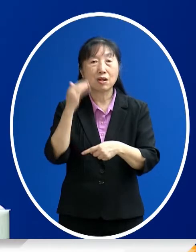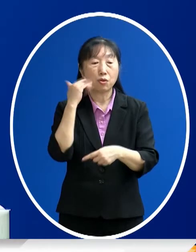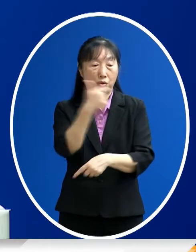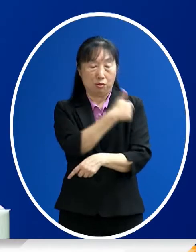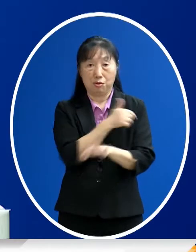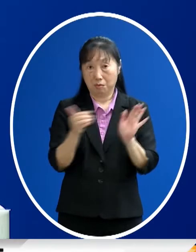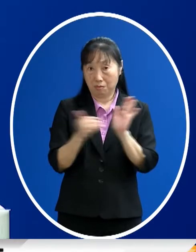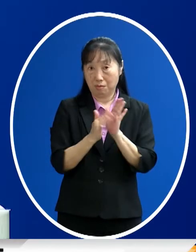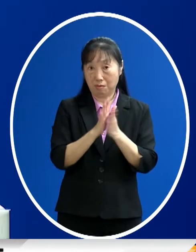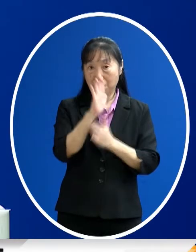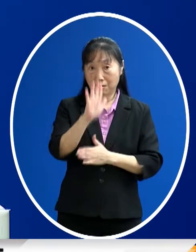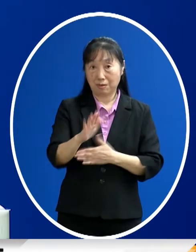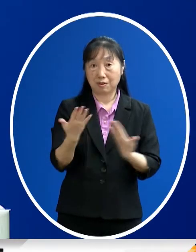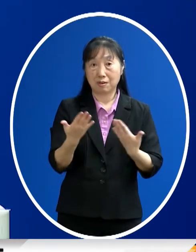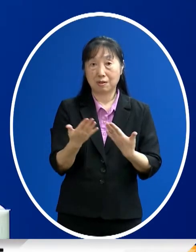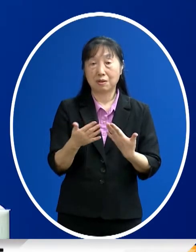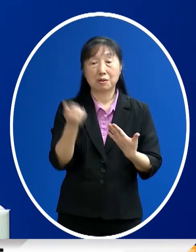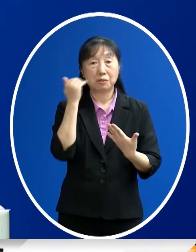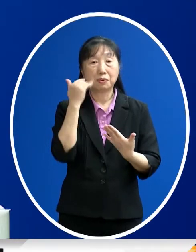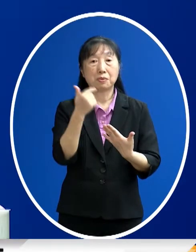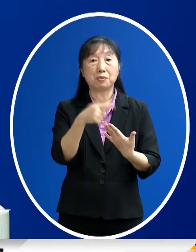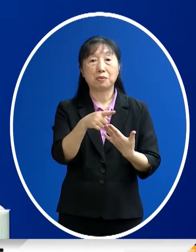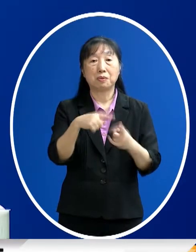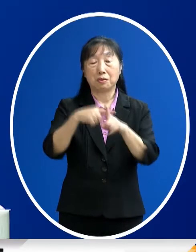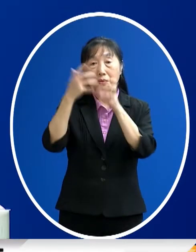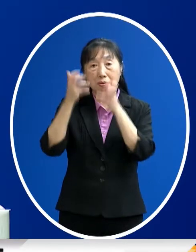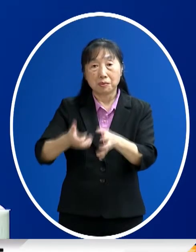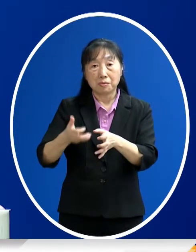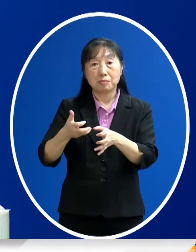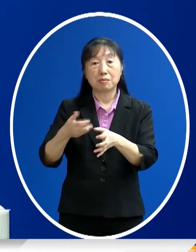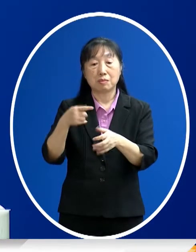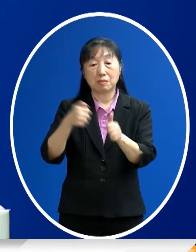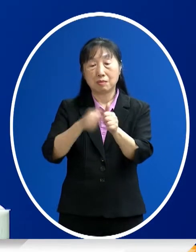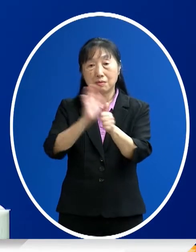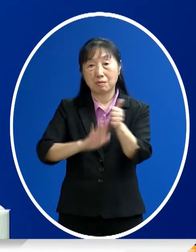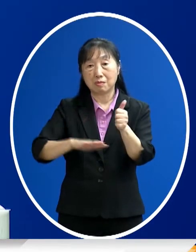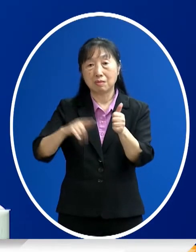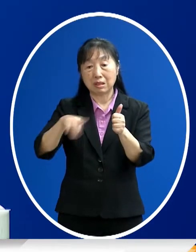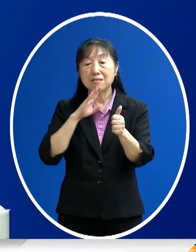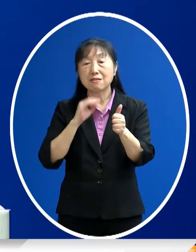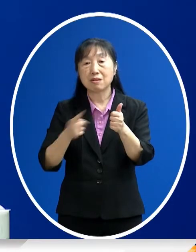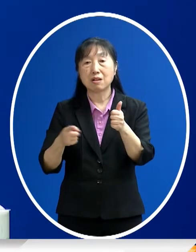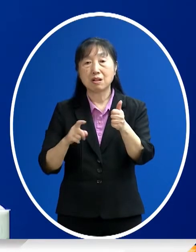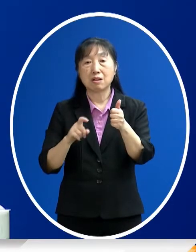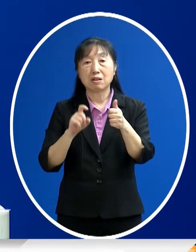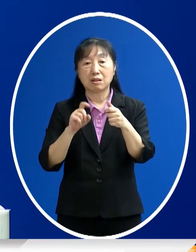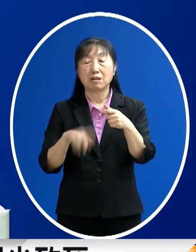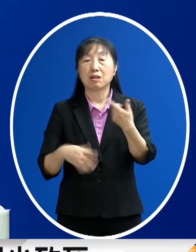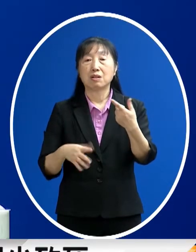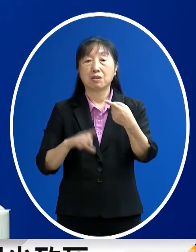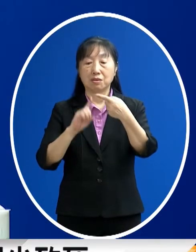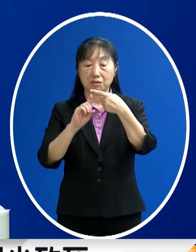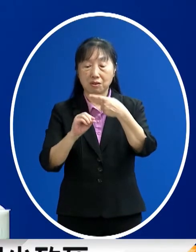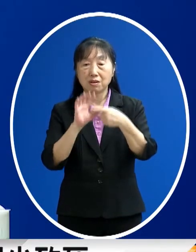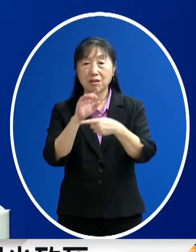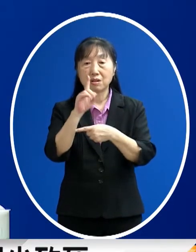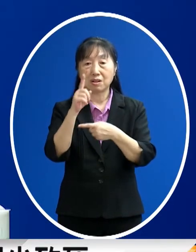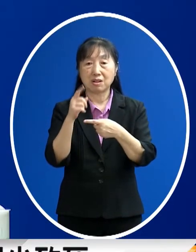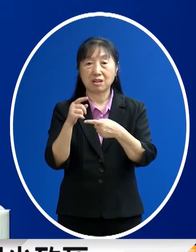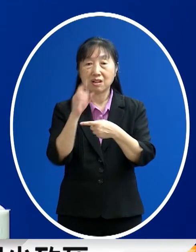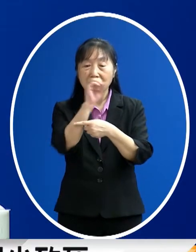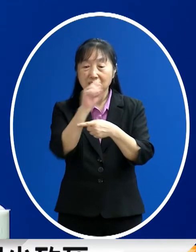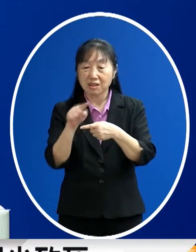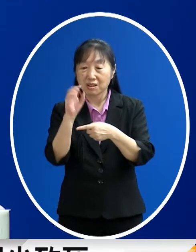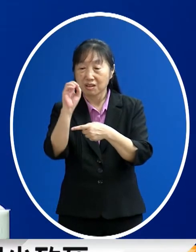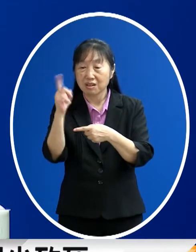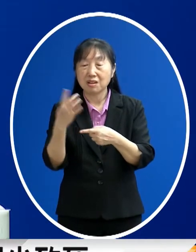儿童产生严重不良反应的发生率是万分之零点一，是十分之一。而且呢，这过敏性休